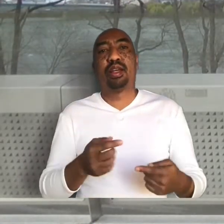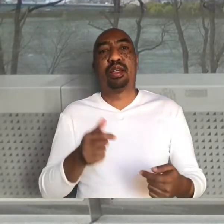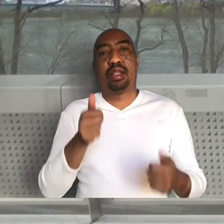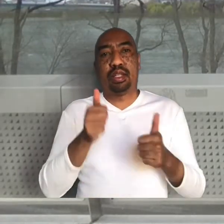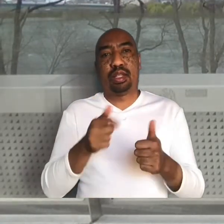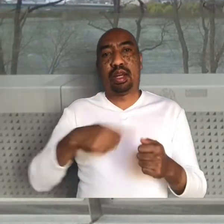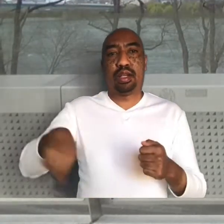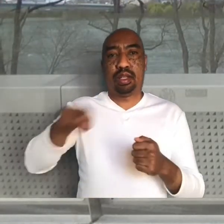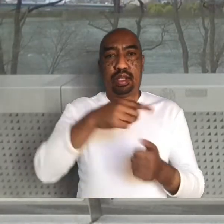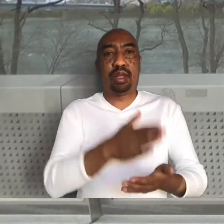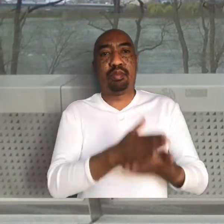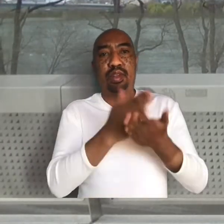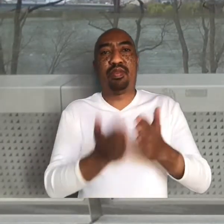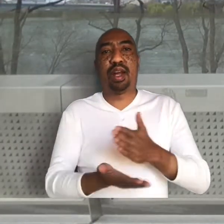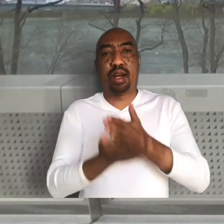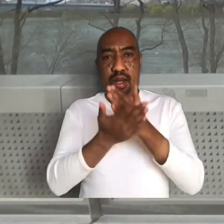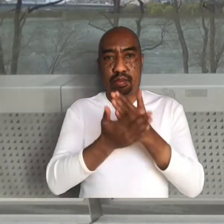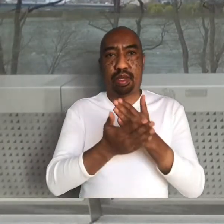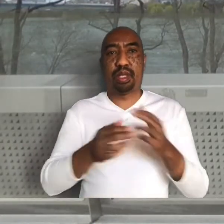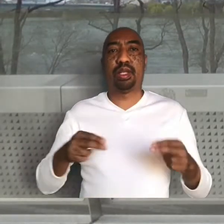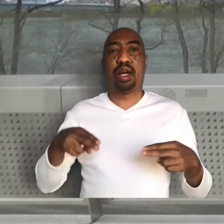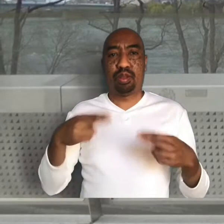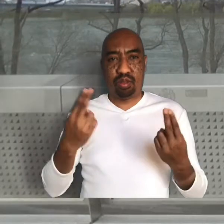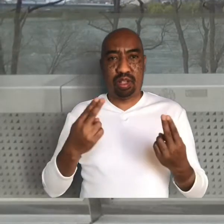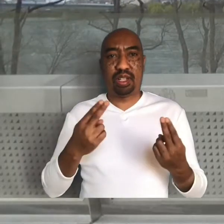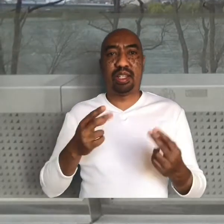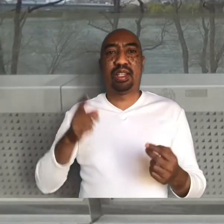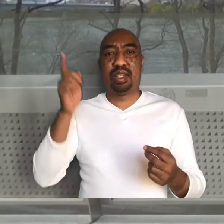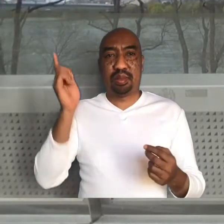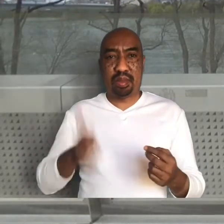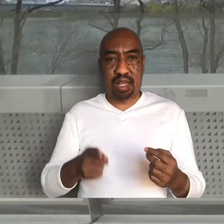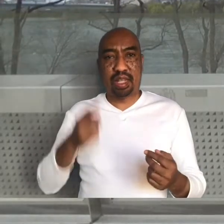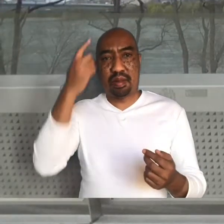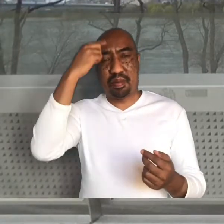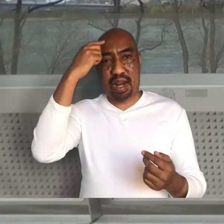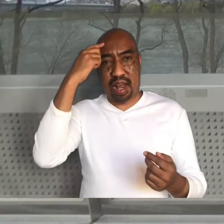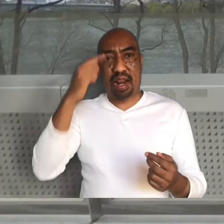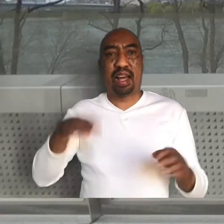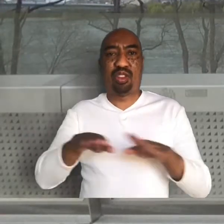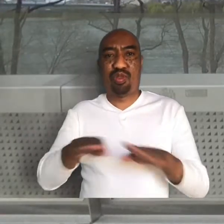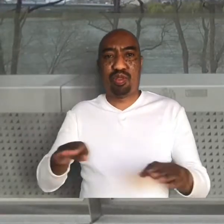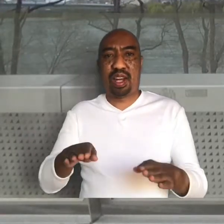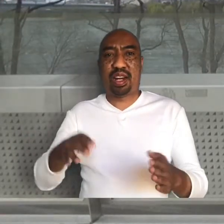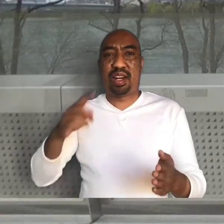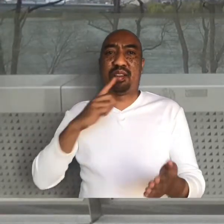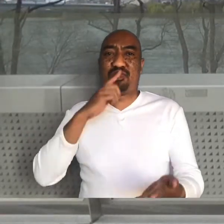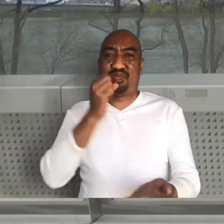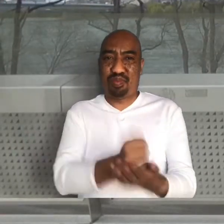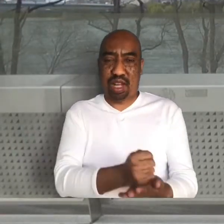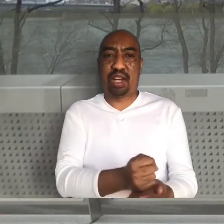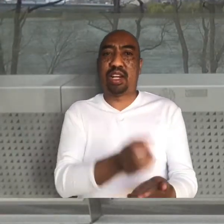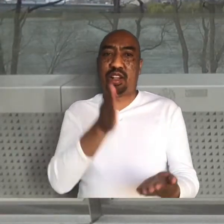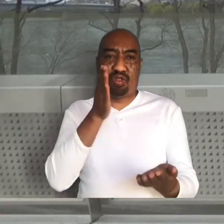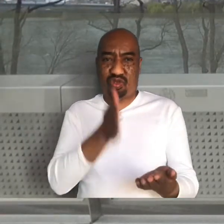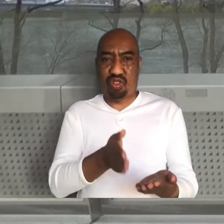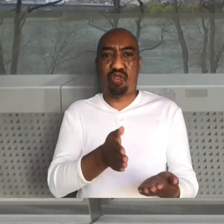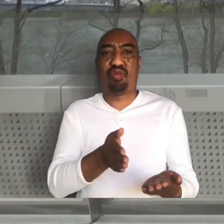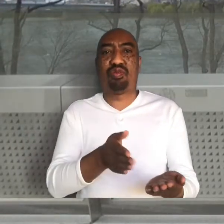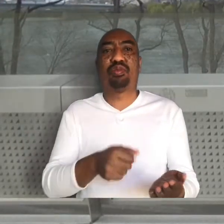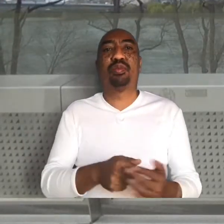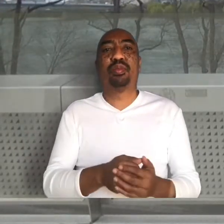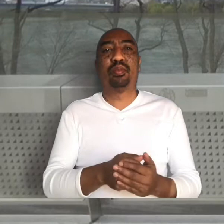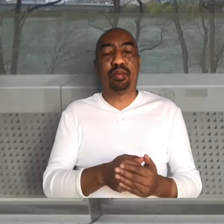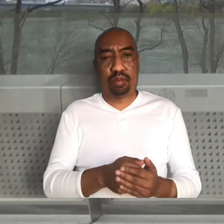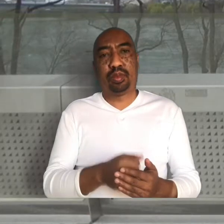io dia mila tanana maro avy amintsika satria mila coordonnée exacta zany na hoe apepre exacta zay raisintsika amin'ny